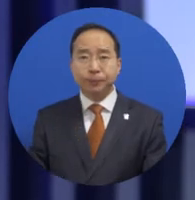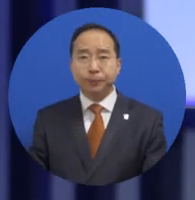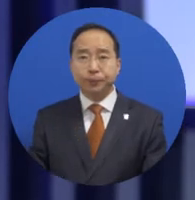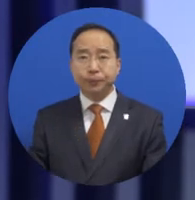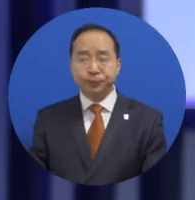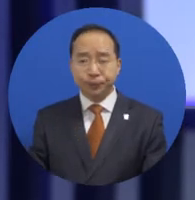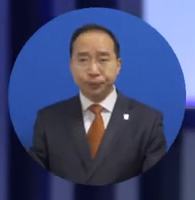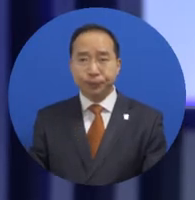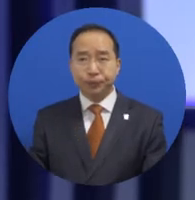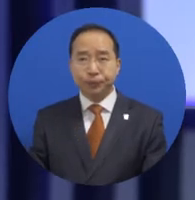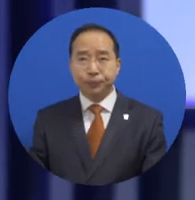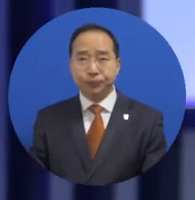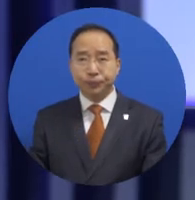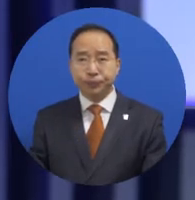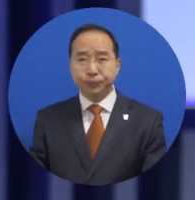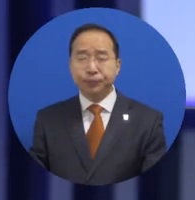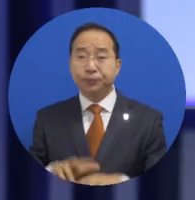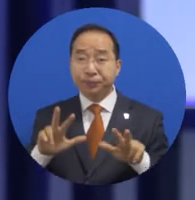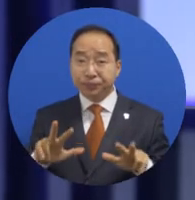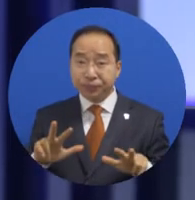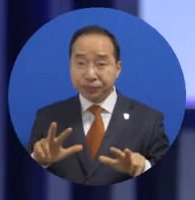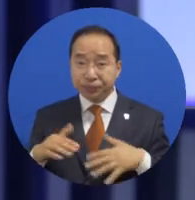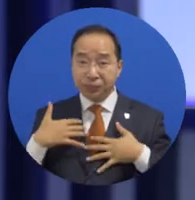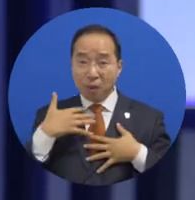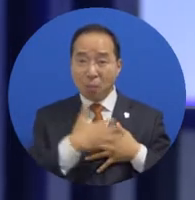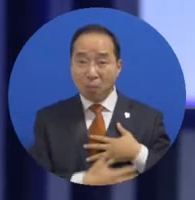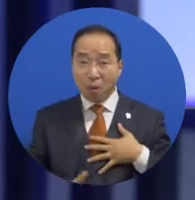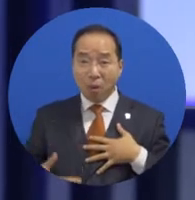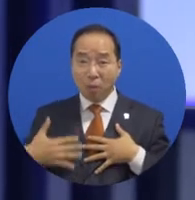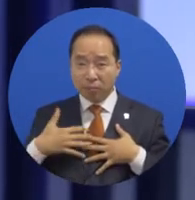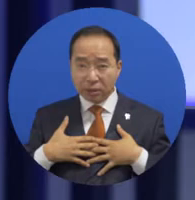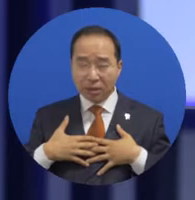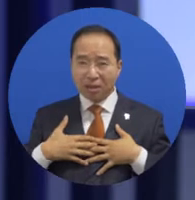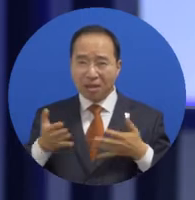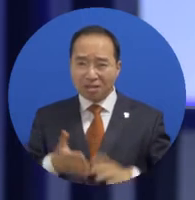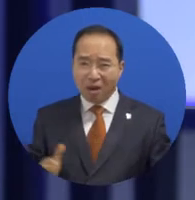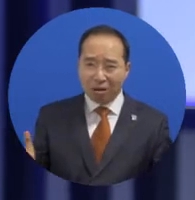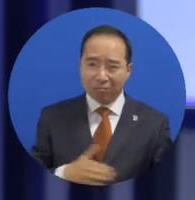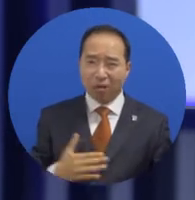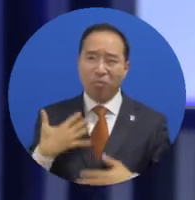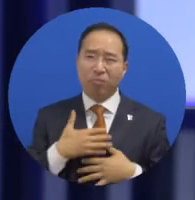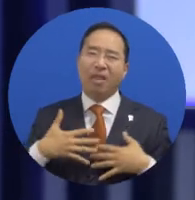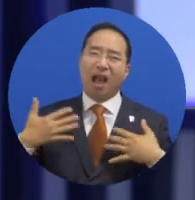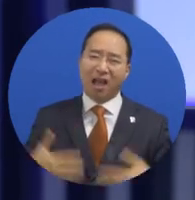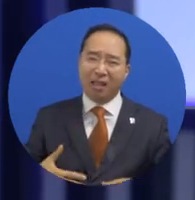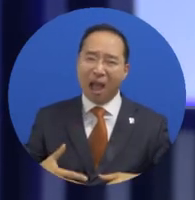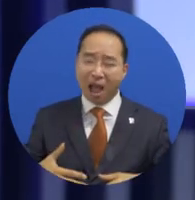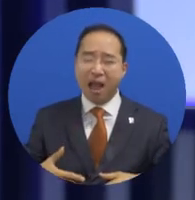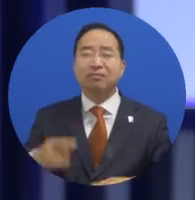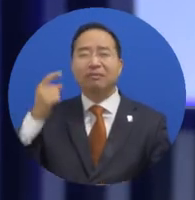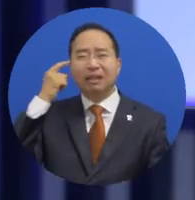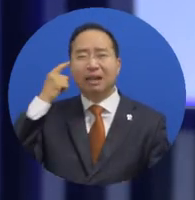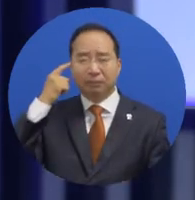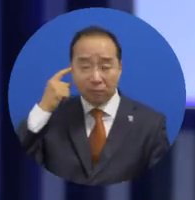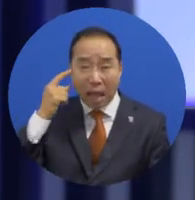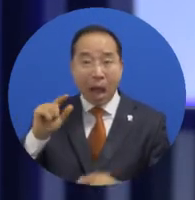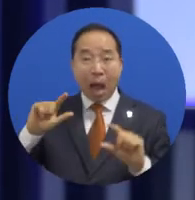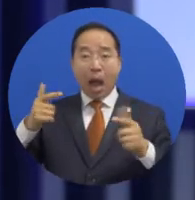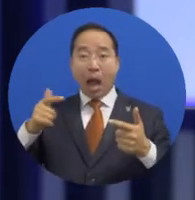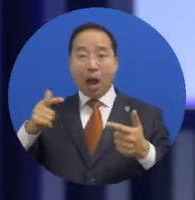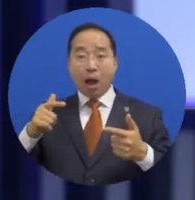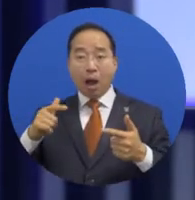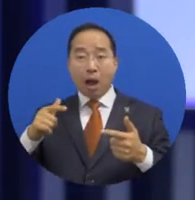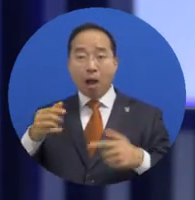아, 내가 타고난 저질 체력이 아니었구나. 나는 지금까지 내 몸한테